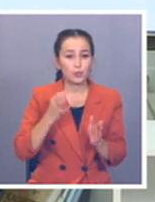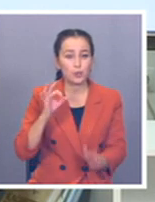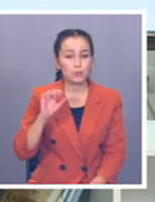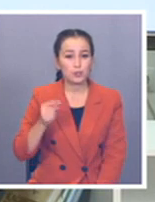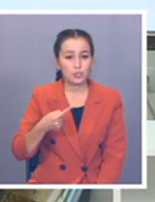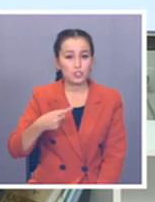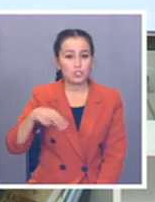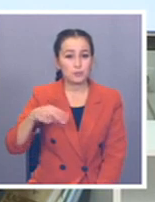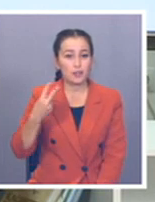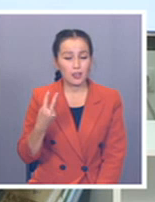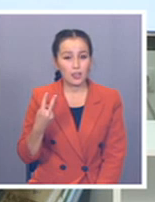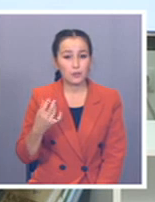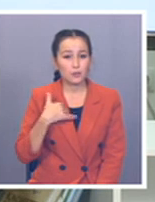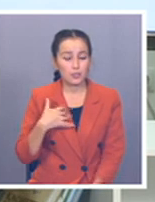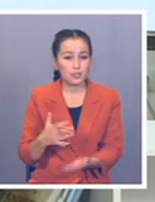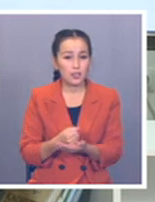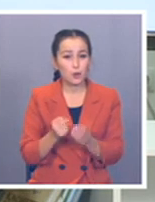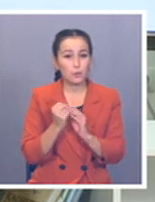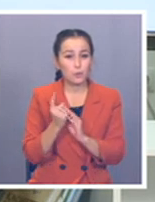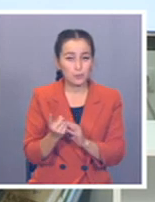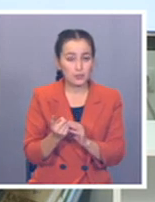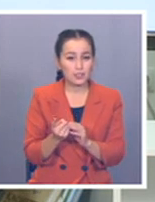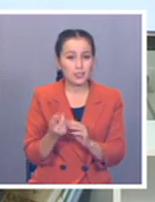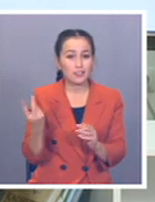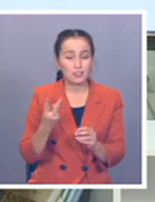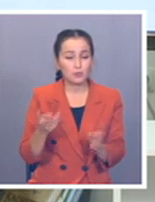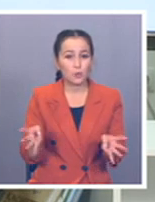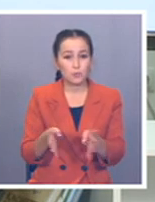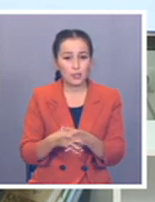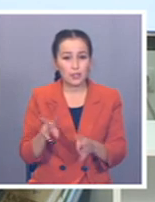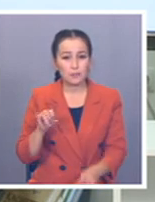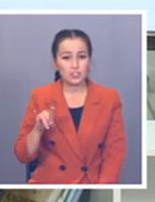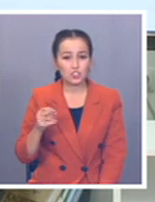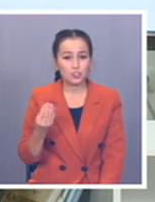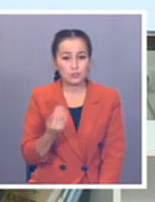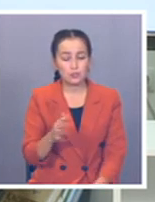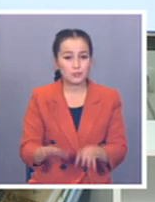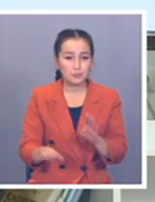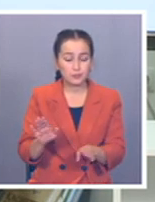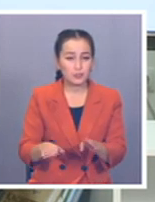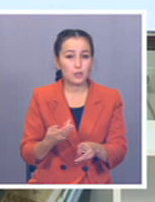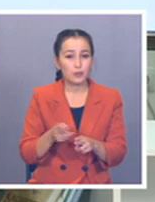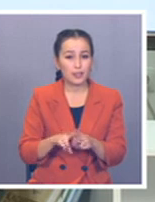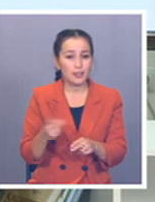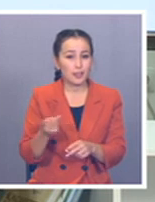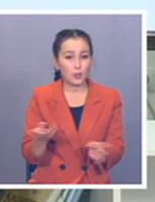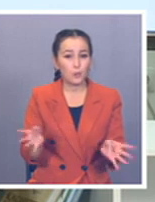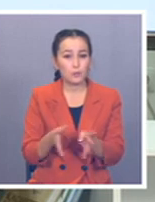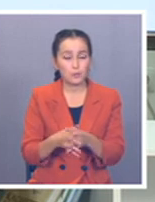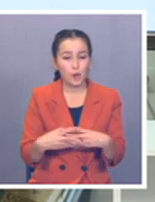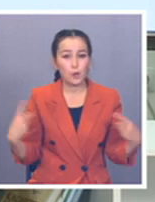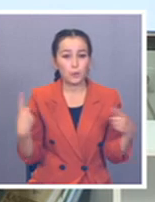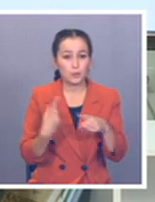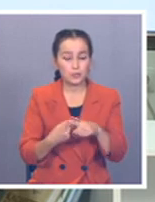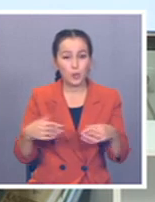0,122 болады 11-ге. Бұл екінші қорытпадағы мырыштың салмағы. Енді бұл екі қорытпаны қосты, жаңа қорытпа